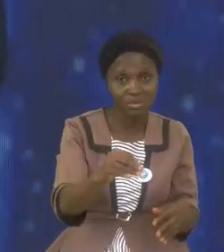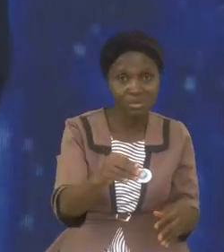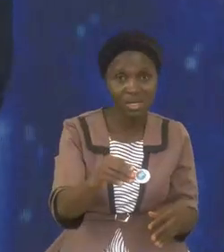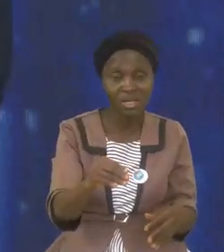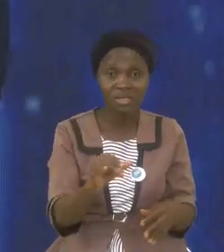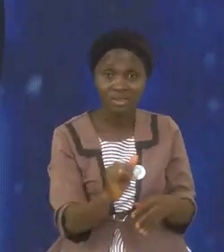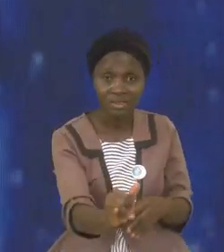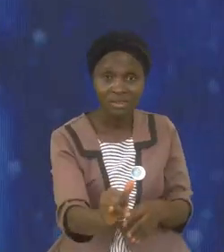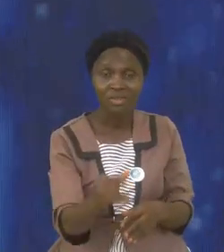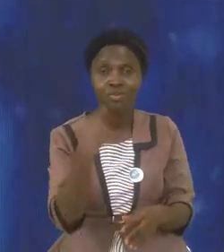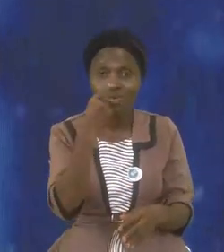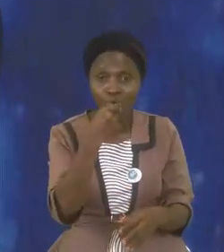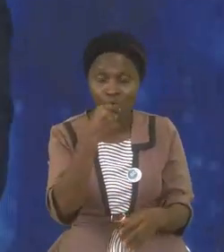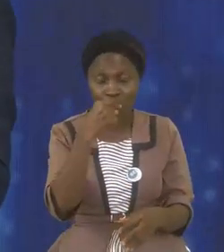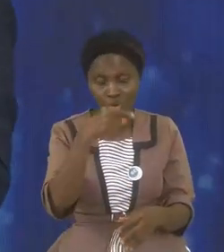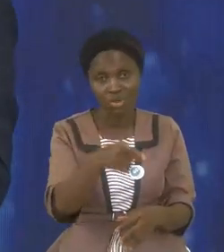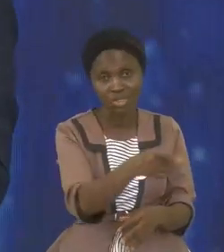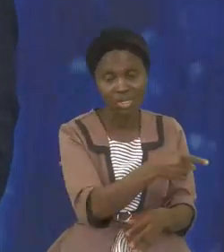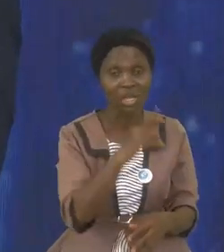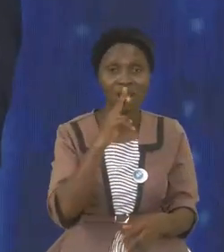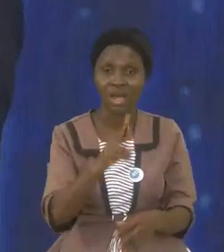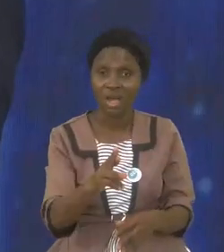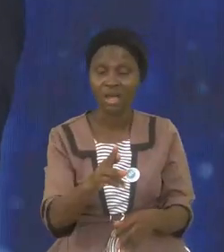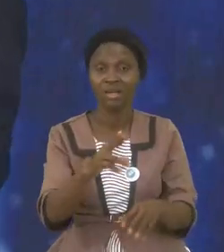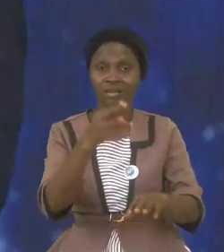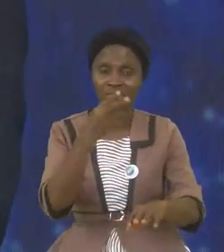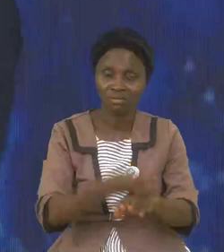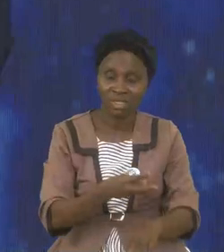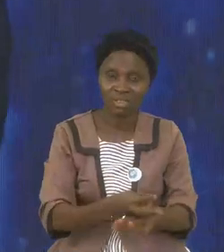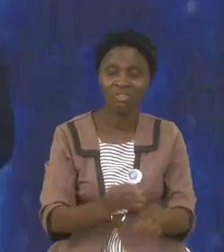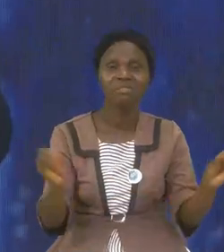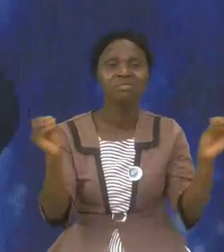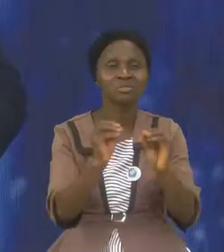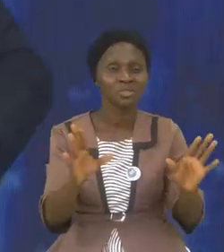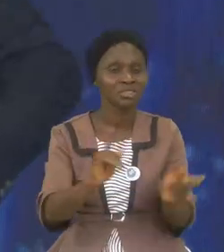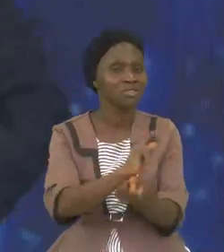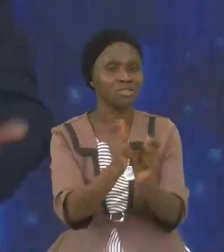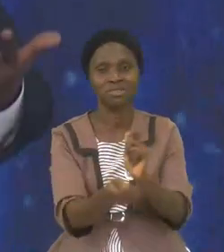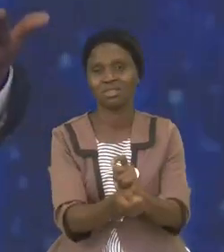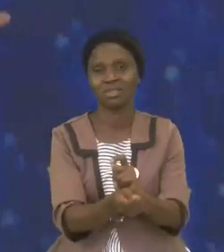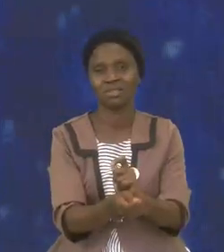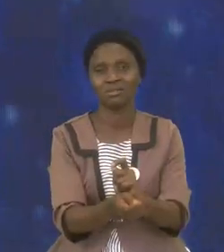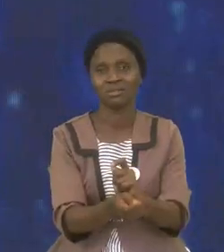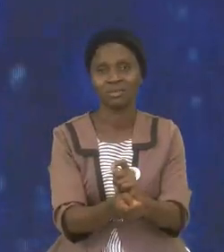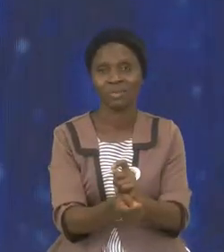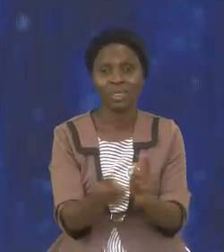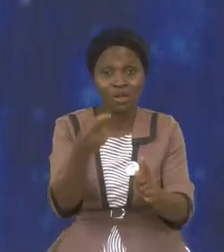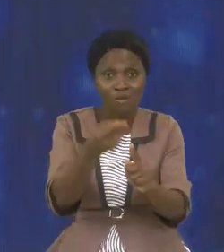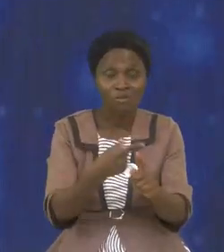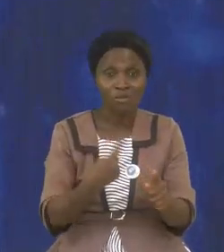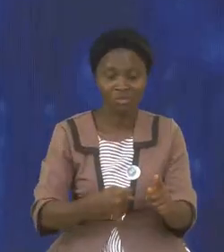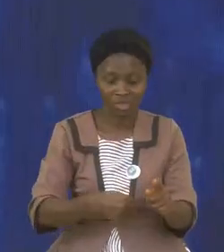employeurs, les commerçantes, les commerçants, tous sont restés tels qu'ils étaient. Il n'y a